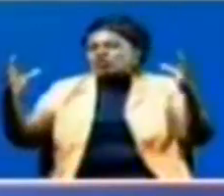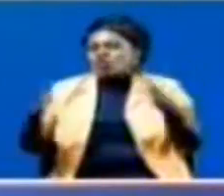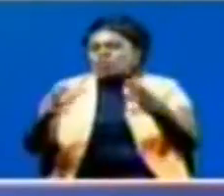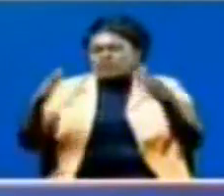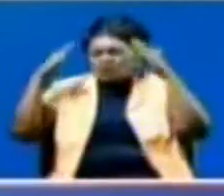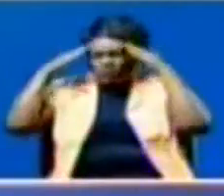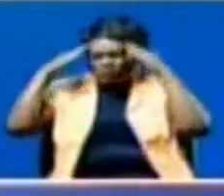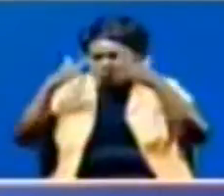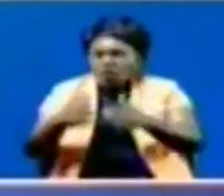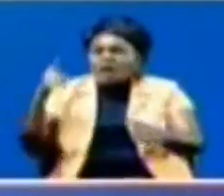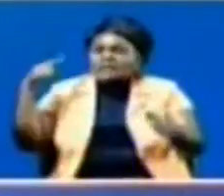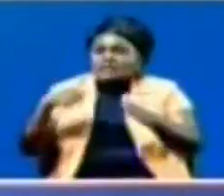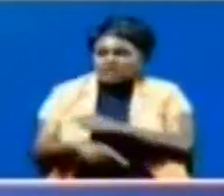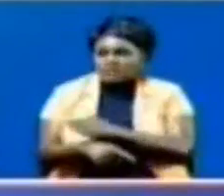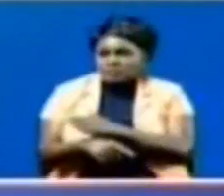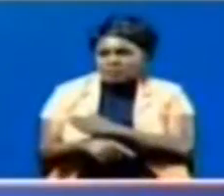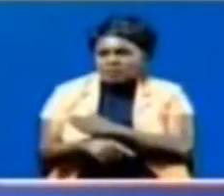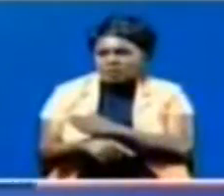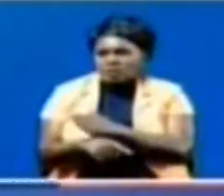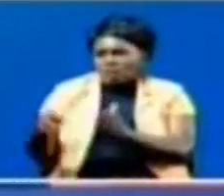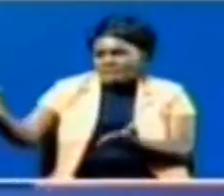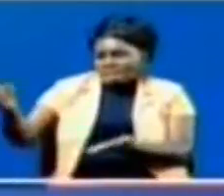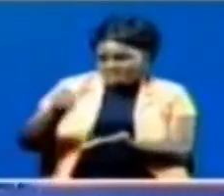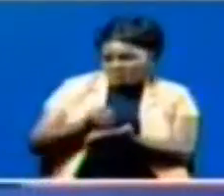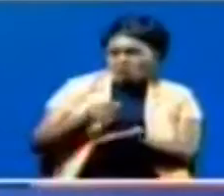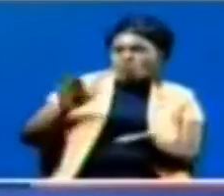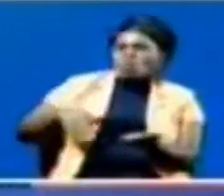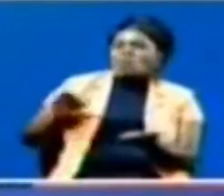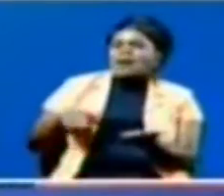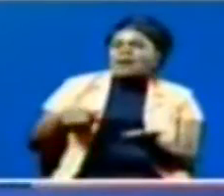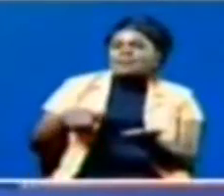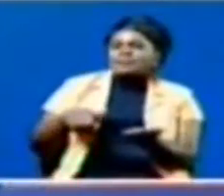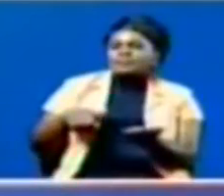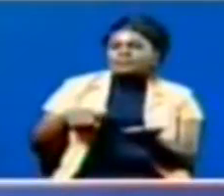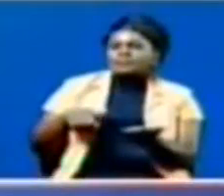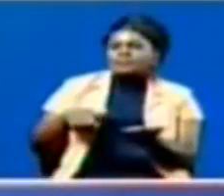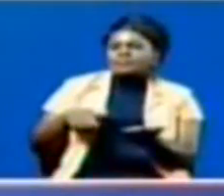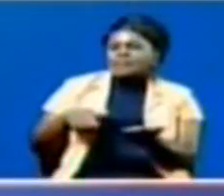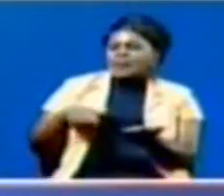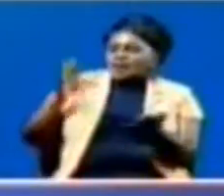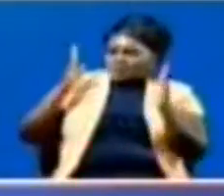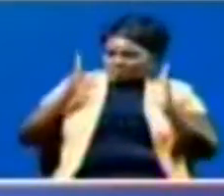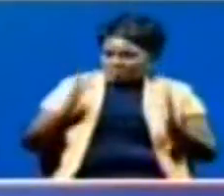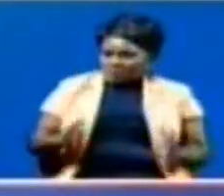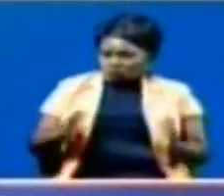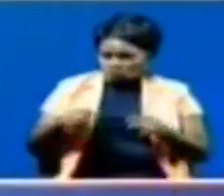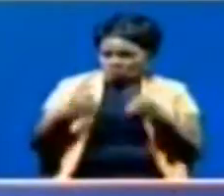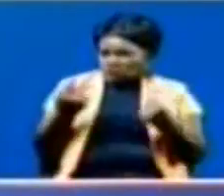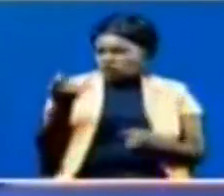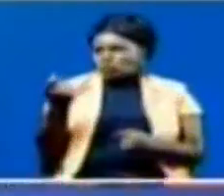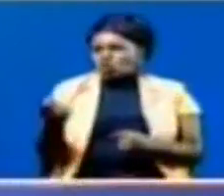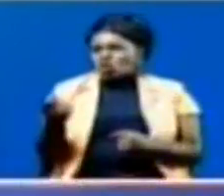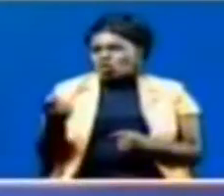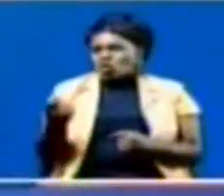inatilia mkazo ndoa maana yake ukaletewa mke utakuwa chini ya sheria za jamii basi hapo ndo unaona mtu akizozana na mke